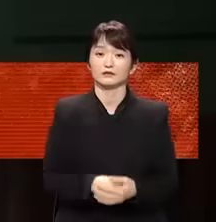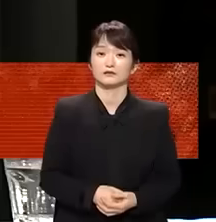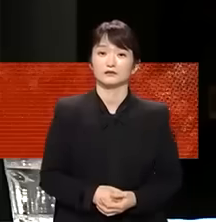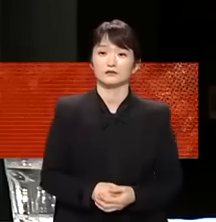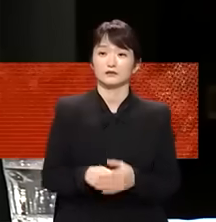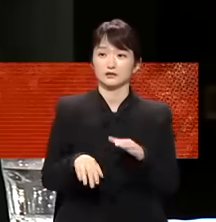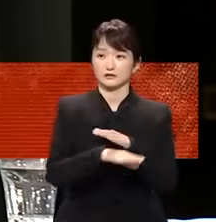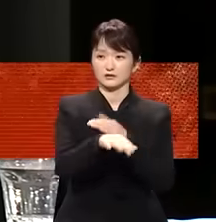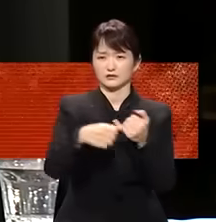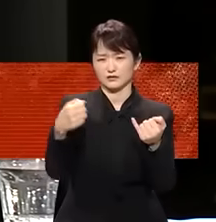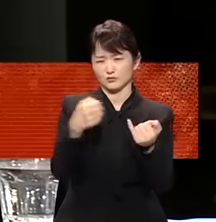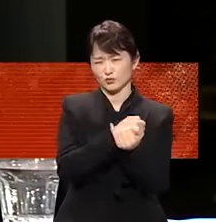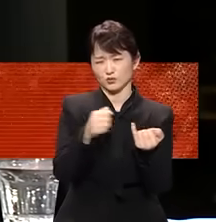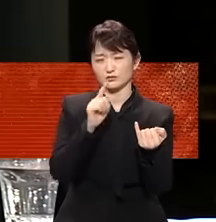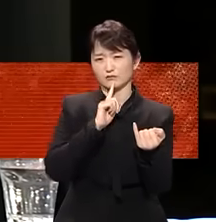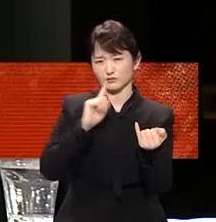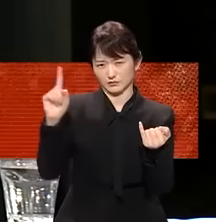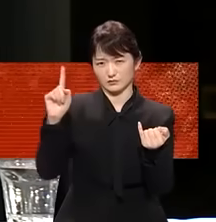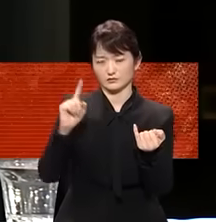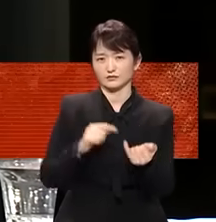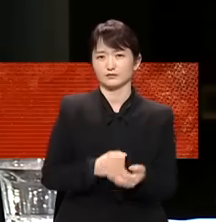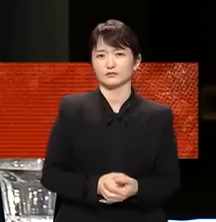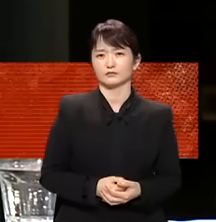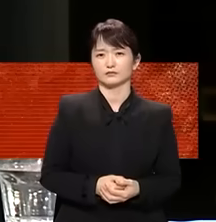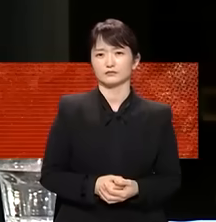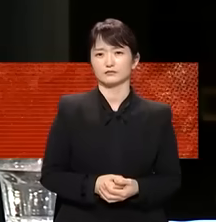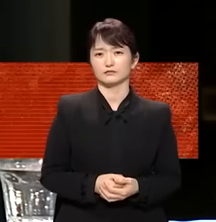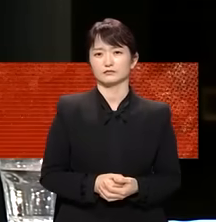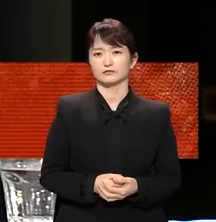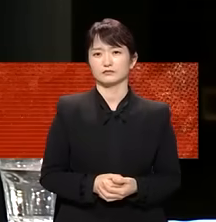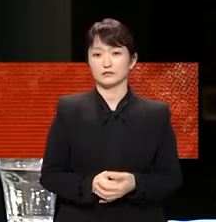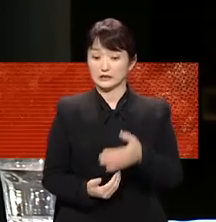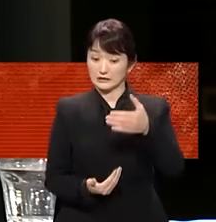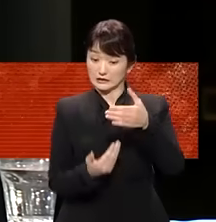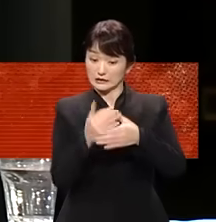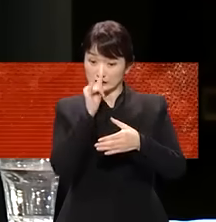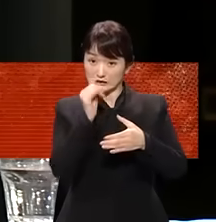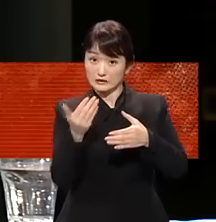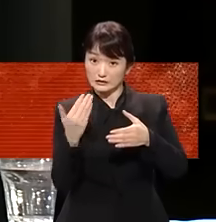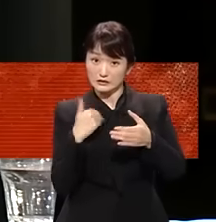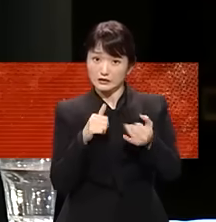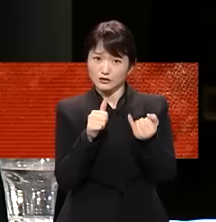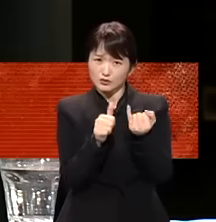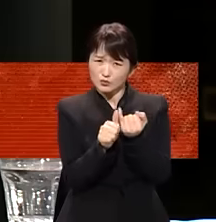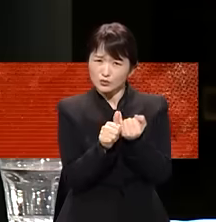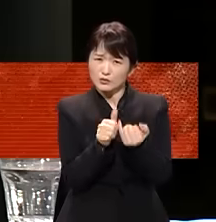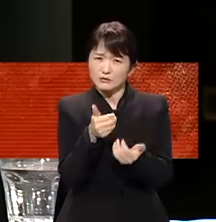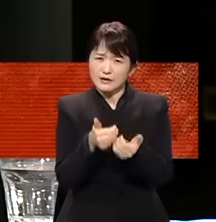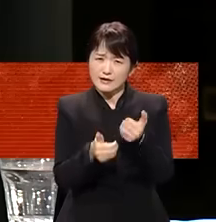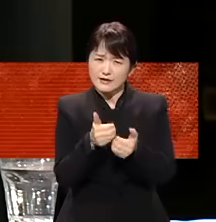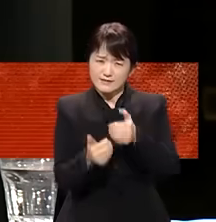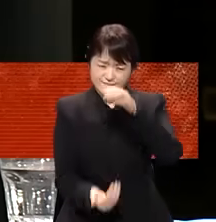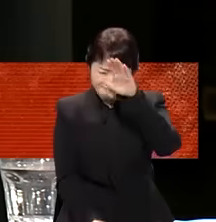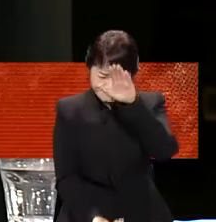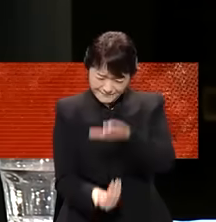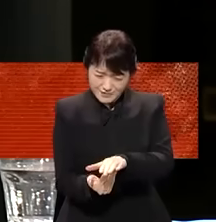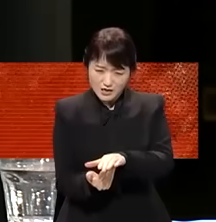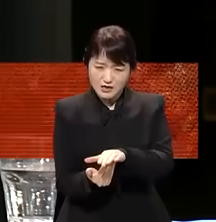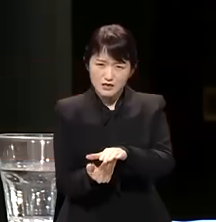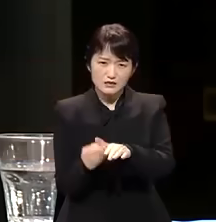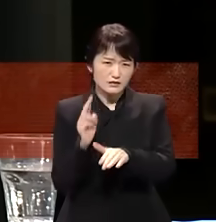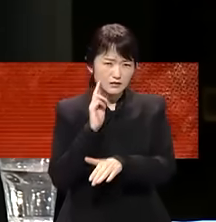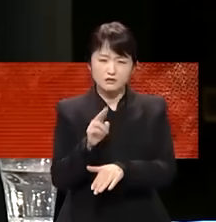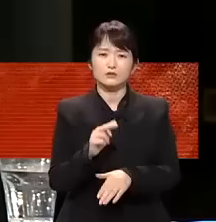가정 폭력 신고 자 그러니까 사건이 있기 전부터이 부부 사이 갈등 뭐 그게 치닫고